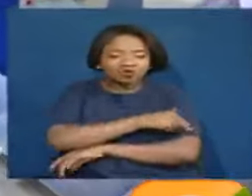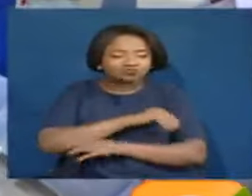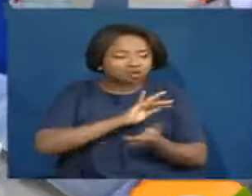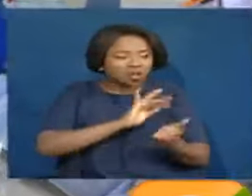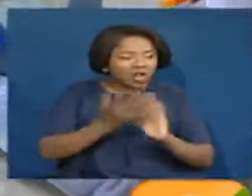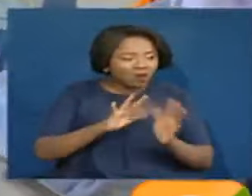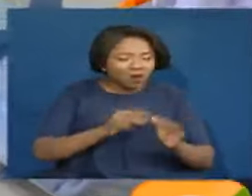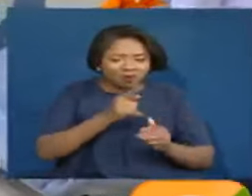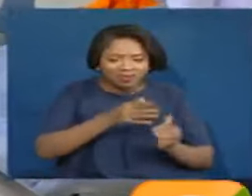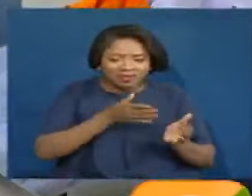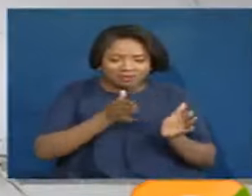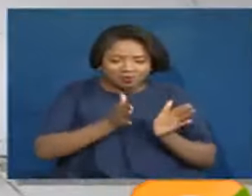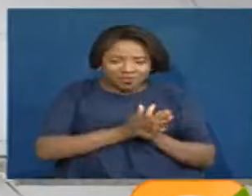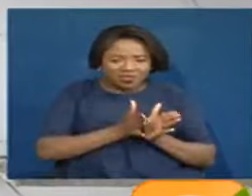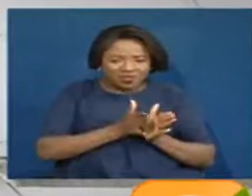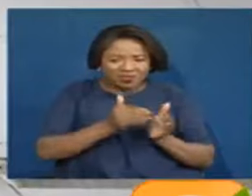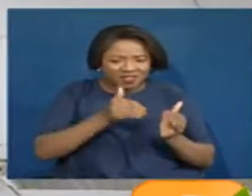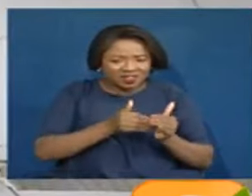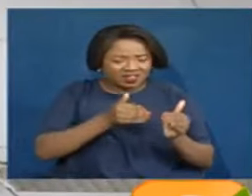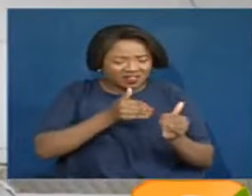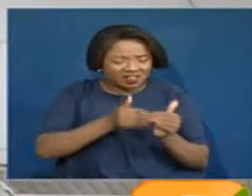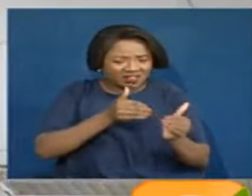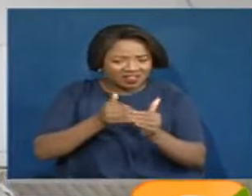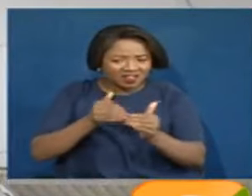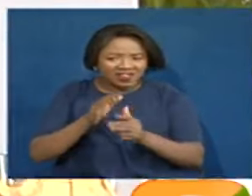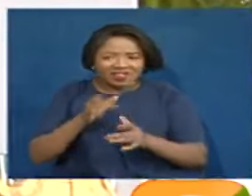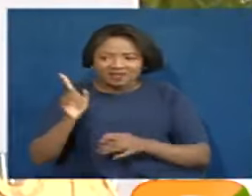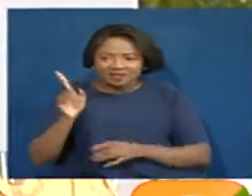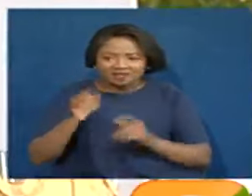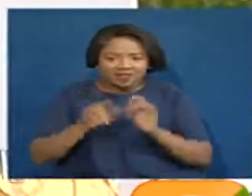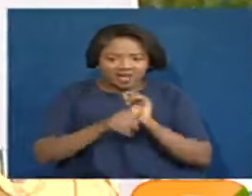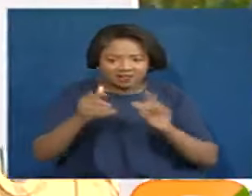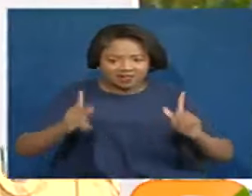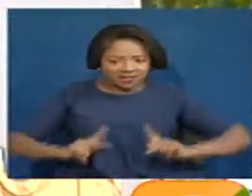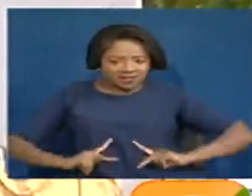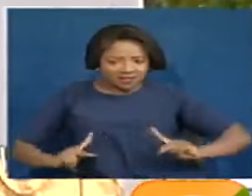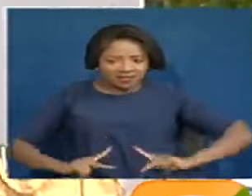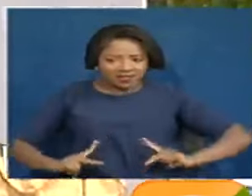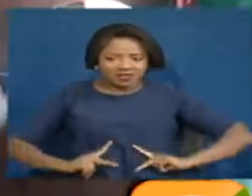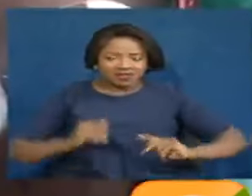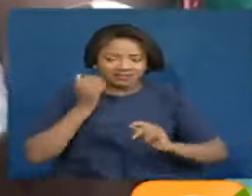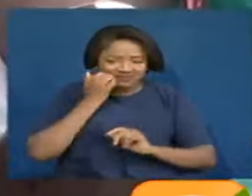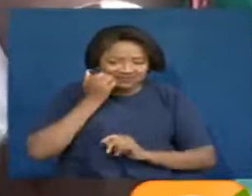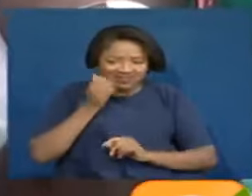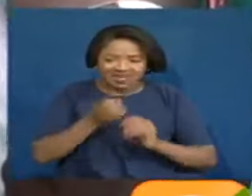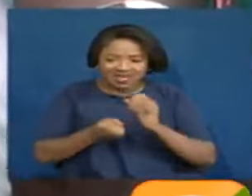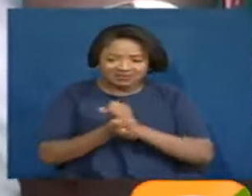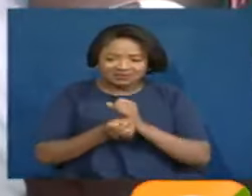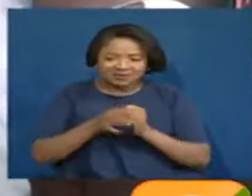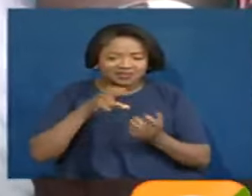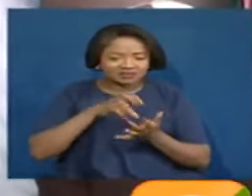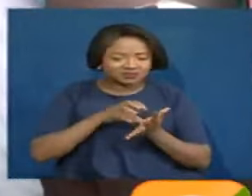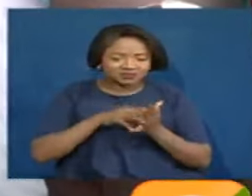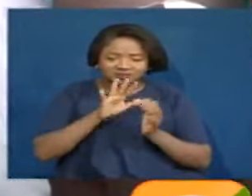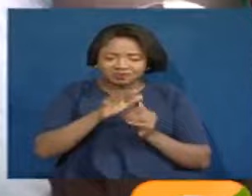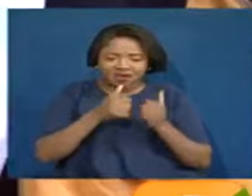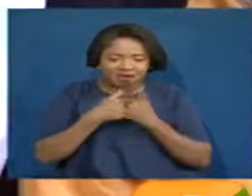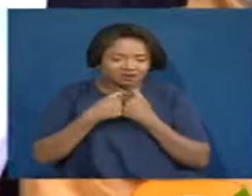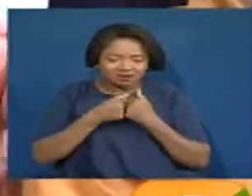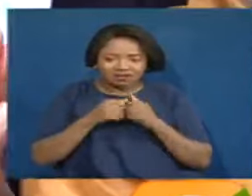wamesongamana wakitafuta matibabu. Wagonjwa wanaougua magonjwa kama ya figo na saratani, wakimweleza waziri changamoto